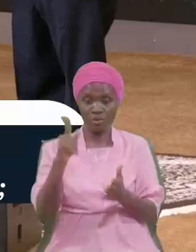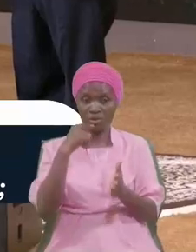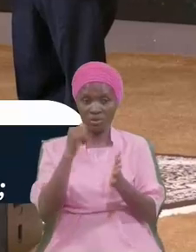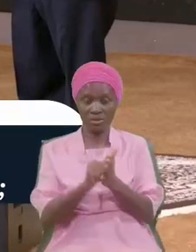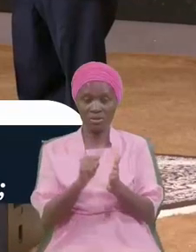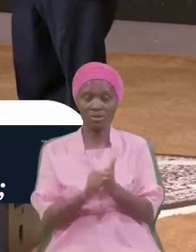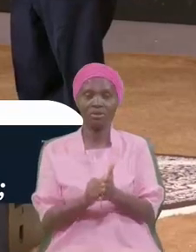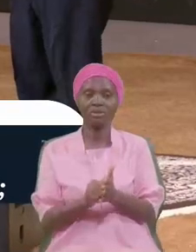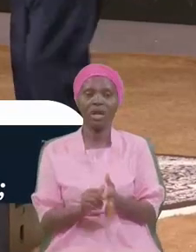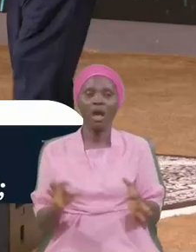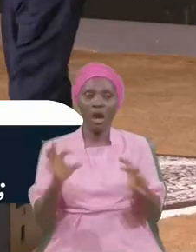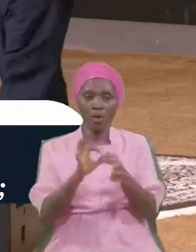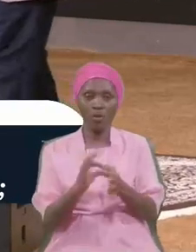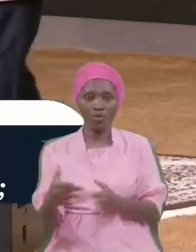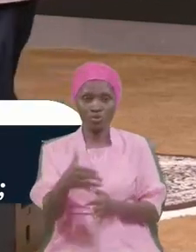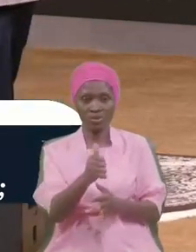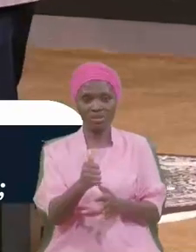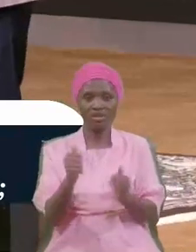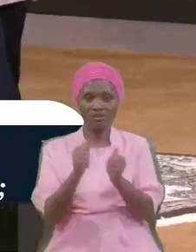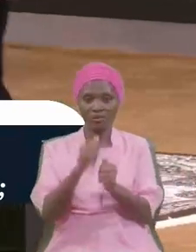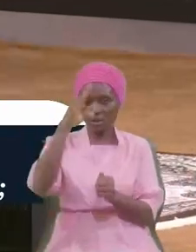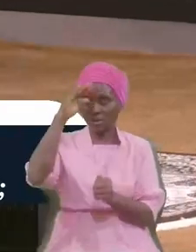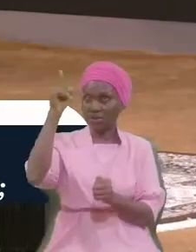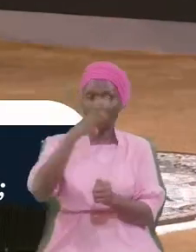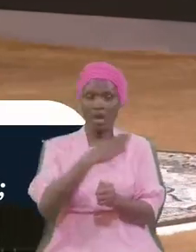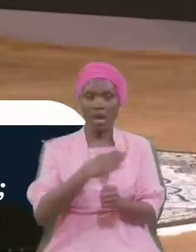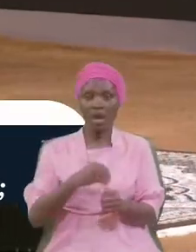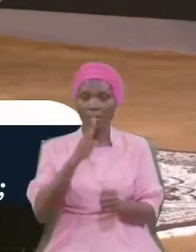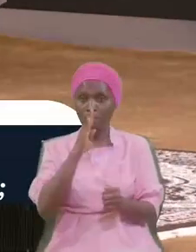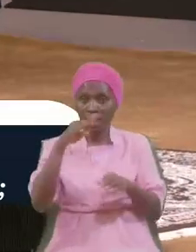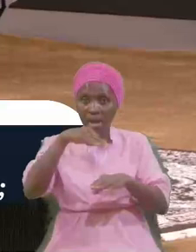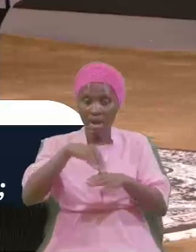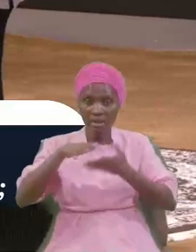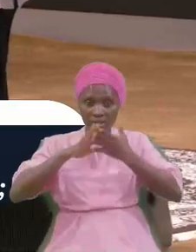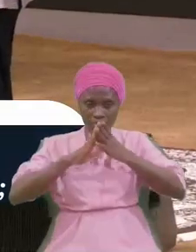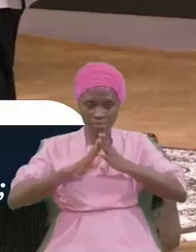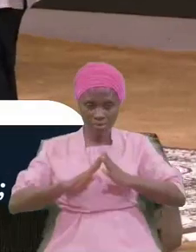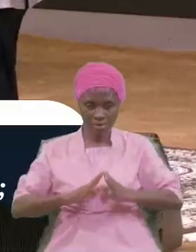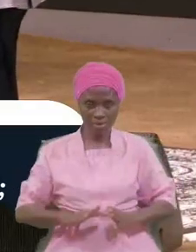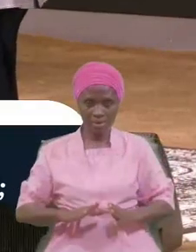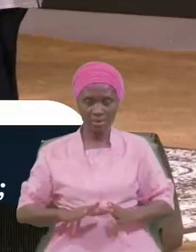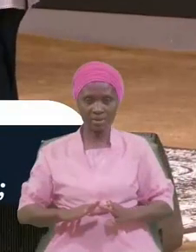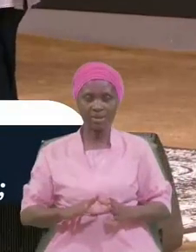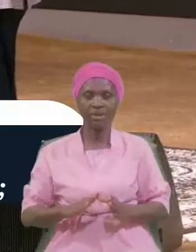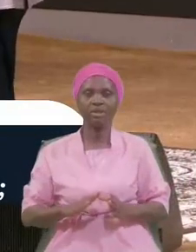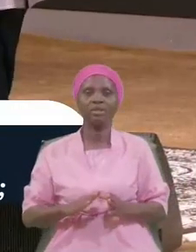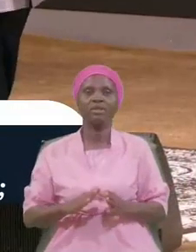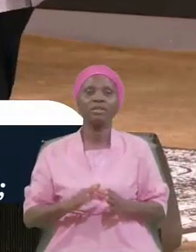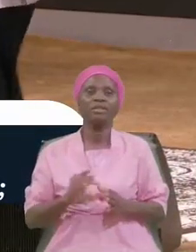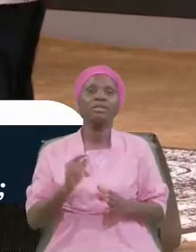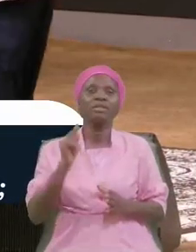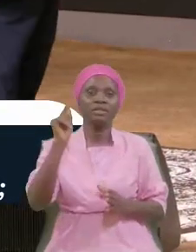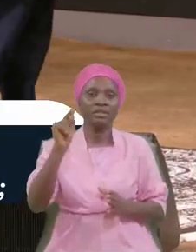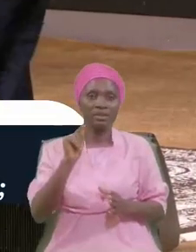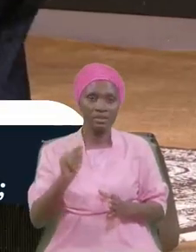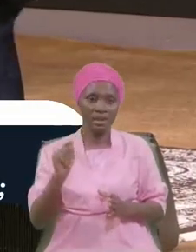attache-toi donc à Dieu et tu auras la paix. Tu jouiras ainsi du